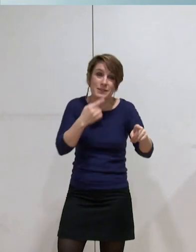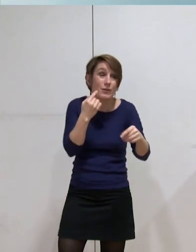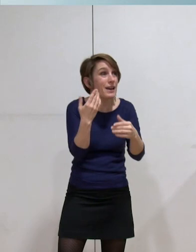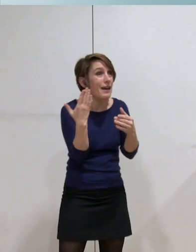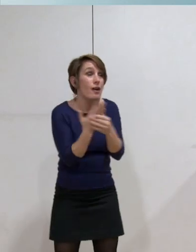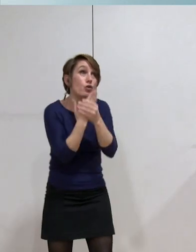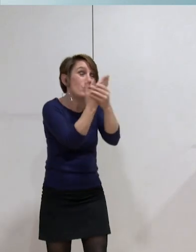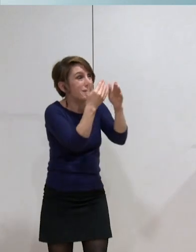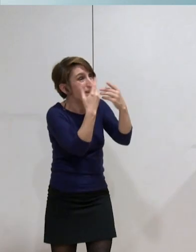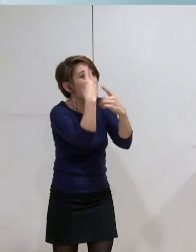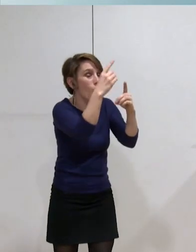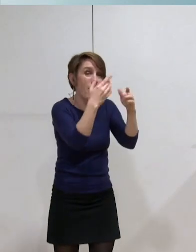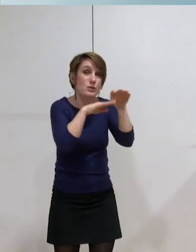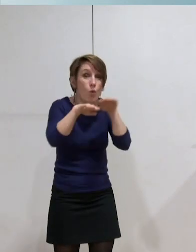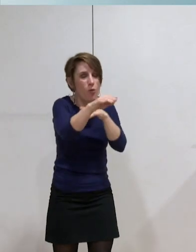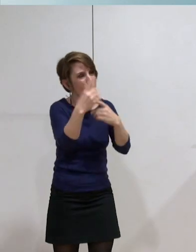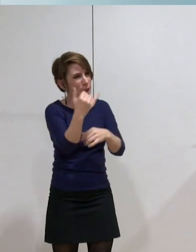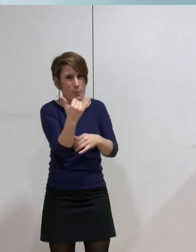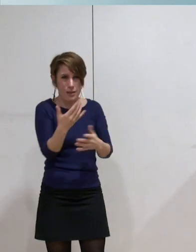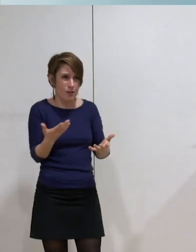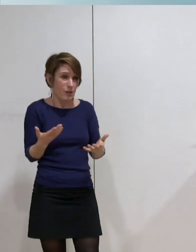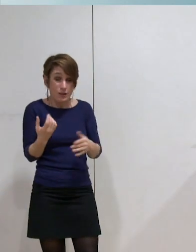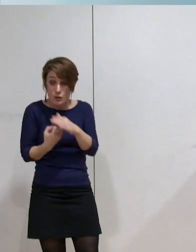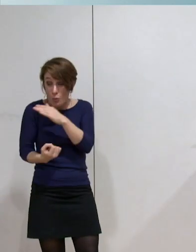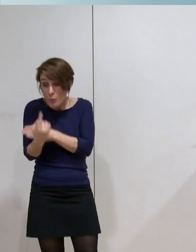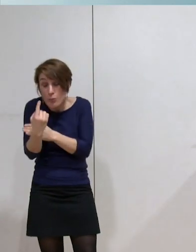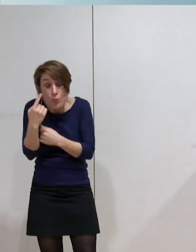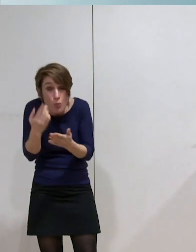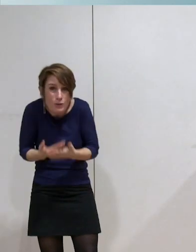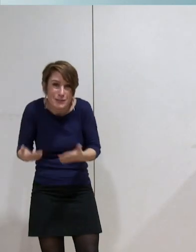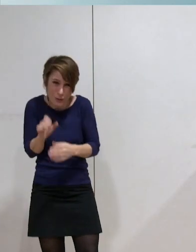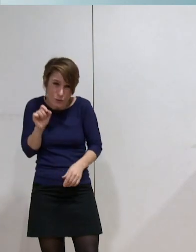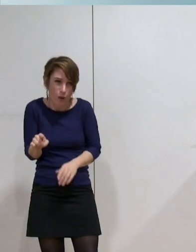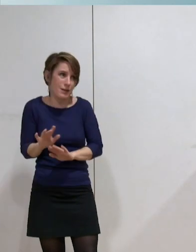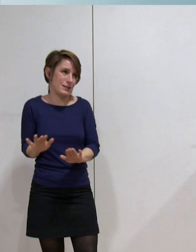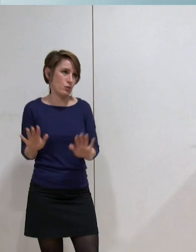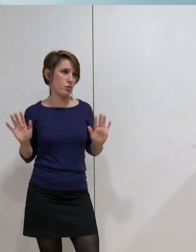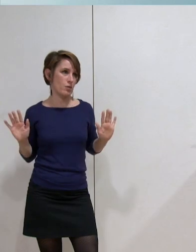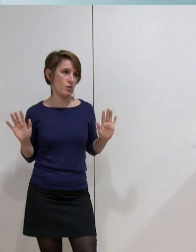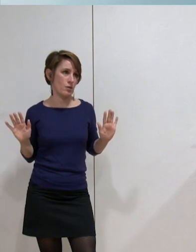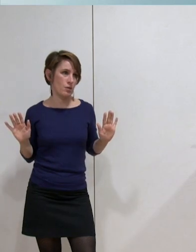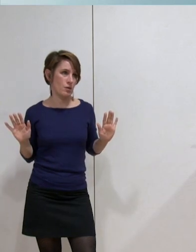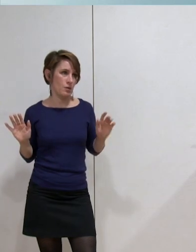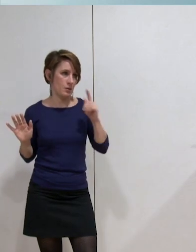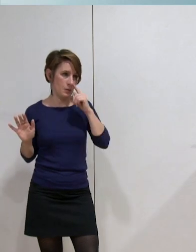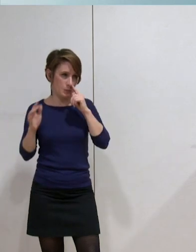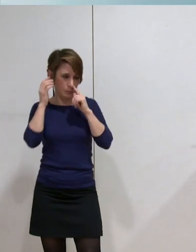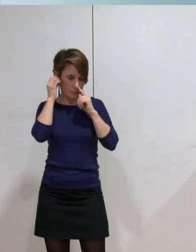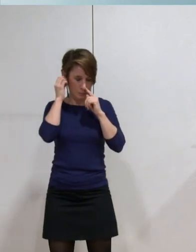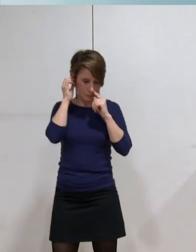de dérogation on veut pas supprimer la demande de dérogation c'est pour ce cas très particulier là alors juste pour répondre